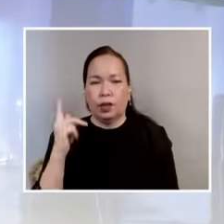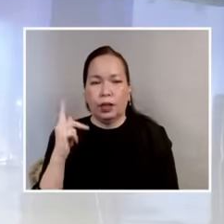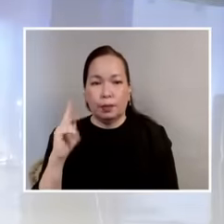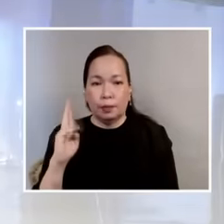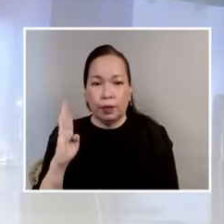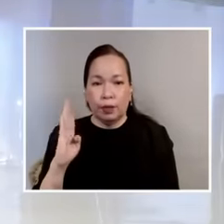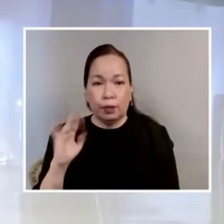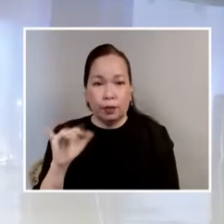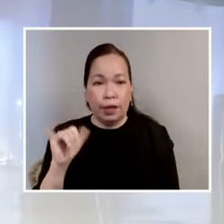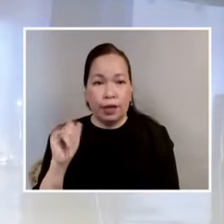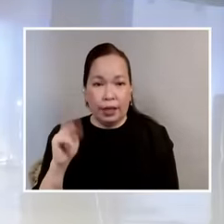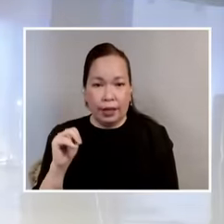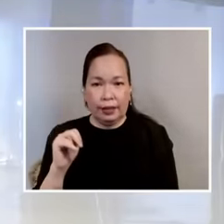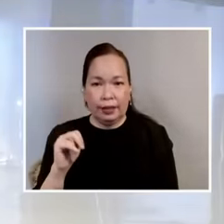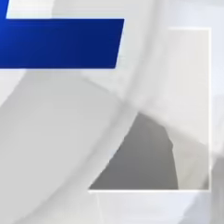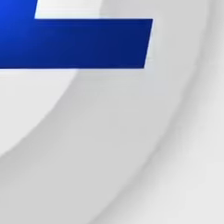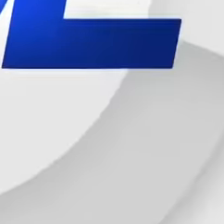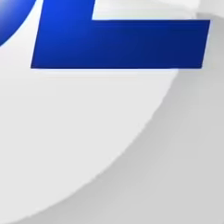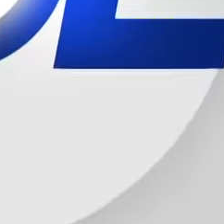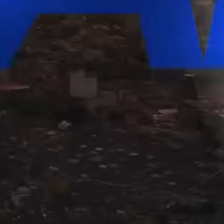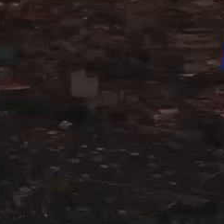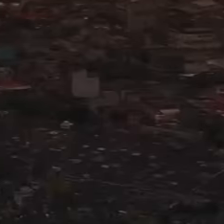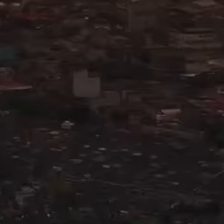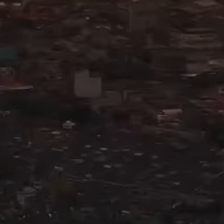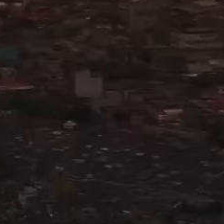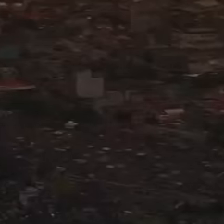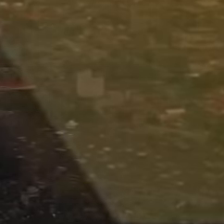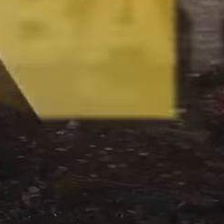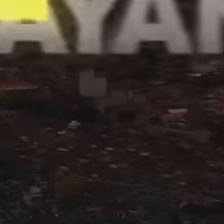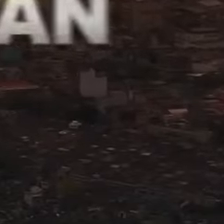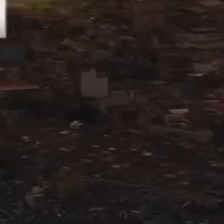KBYN Special.